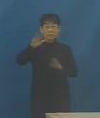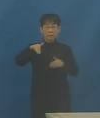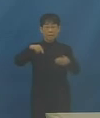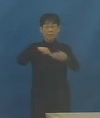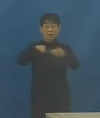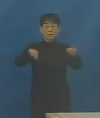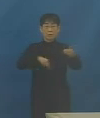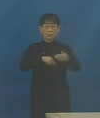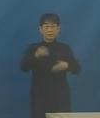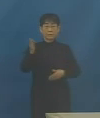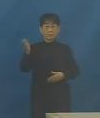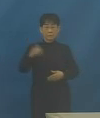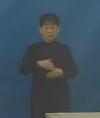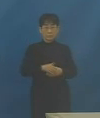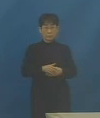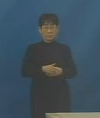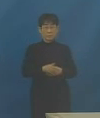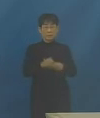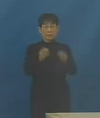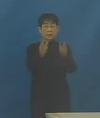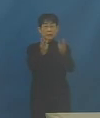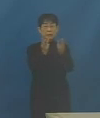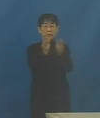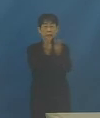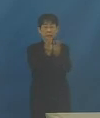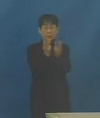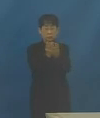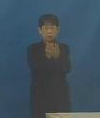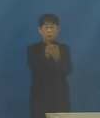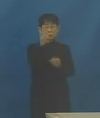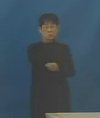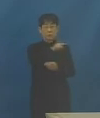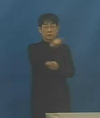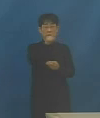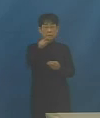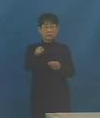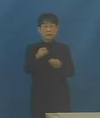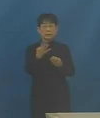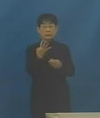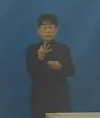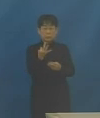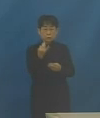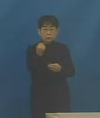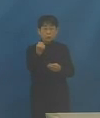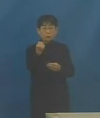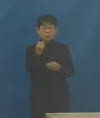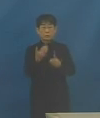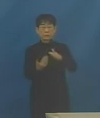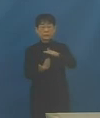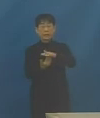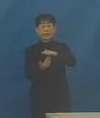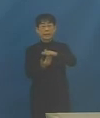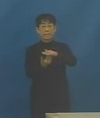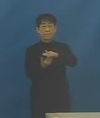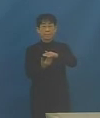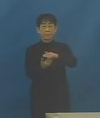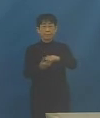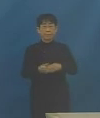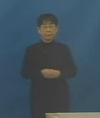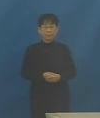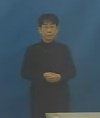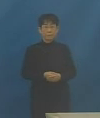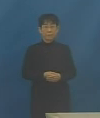ますやっぱ人数戦やっていうことを強調されていましたであの人数制限な先生はそこあの